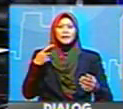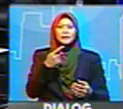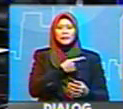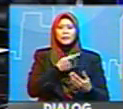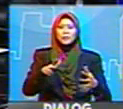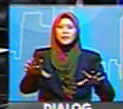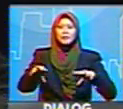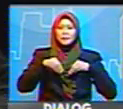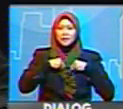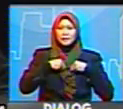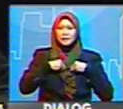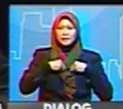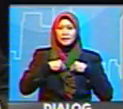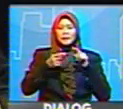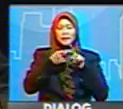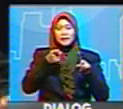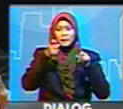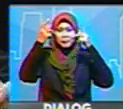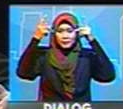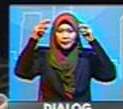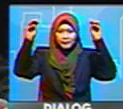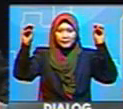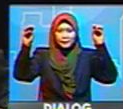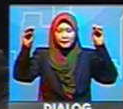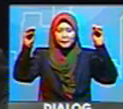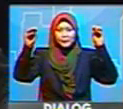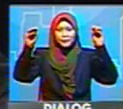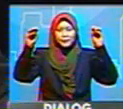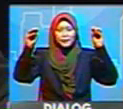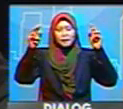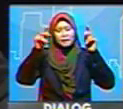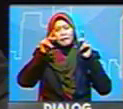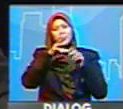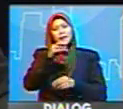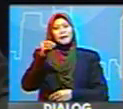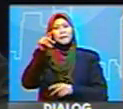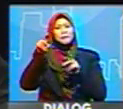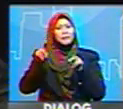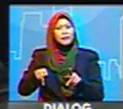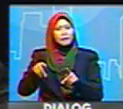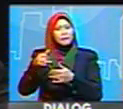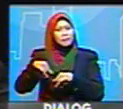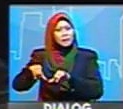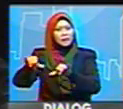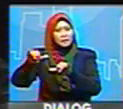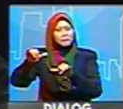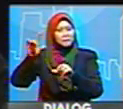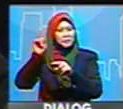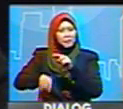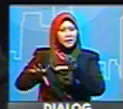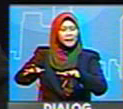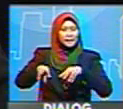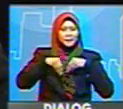menerima daripada kenyataan yang amat berhormat Perdana Menteri dan pasnya bagi pihak-pihak yang masih lagi tidak boleh menerima